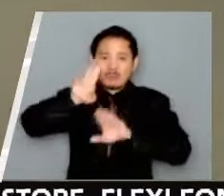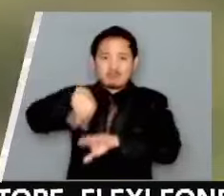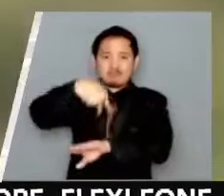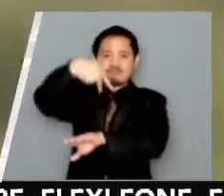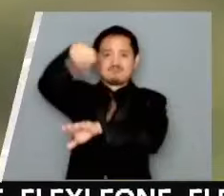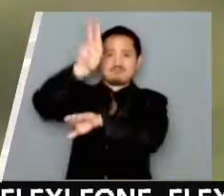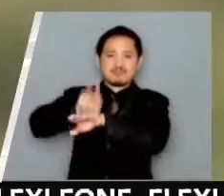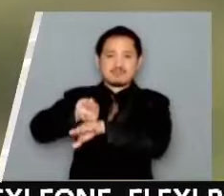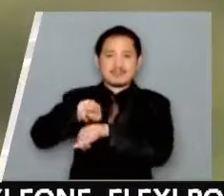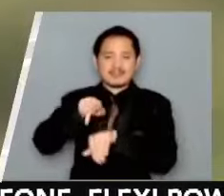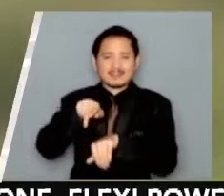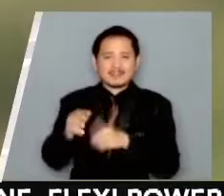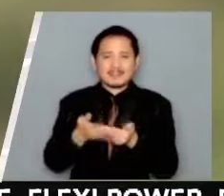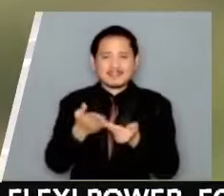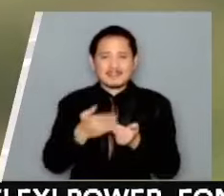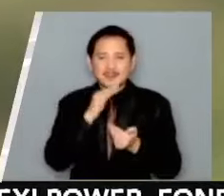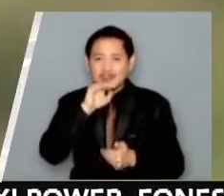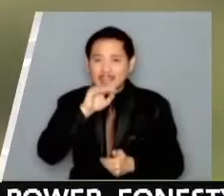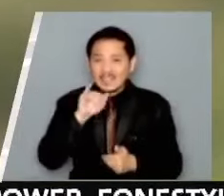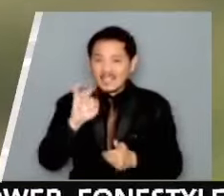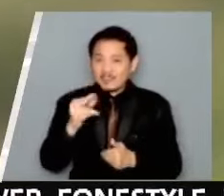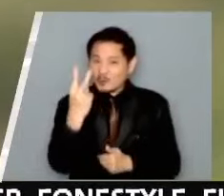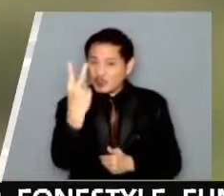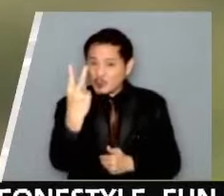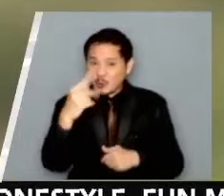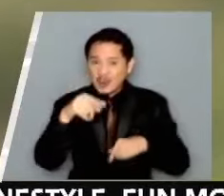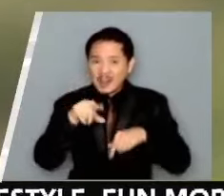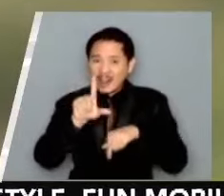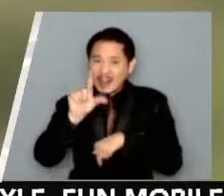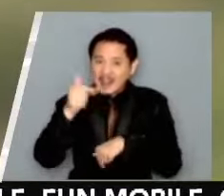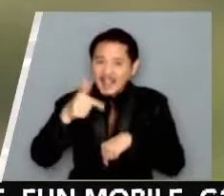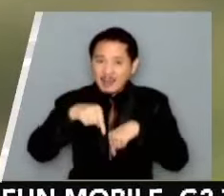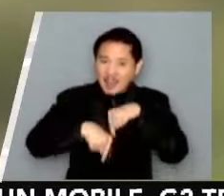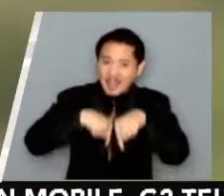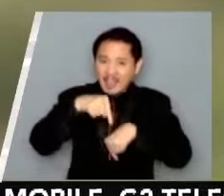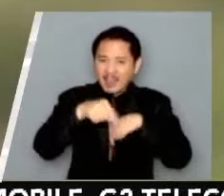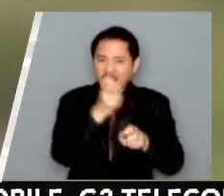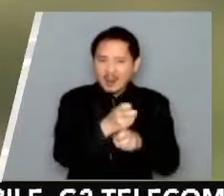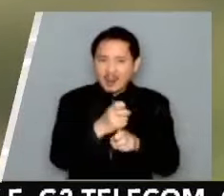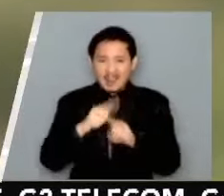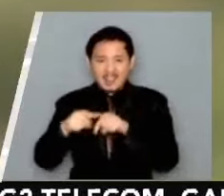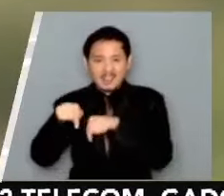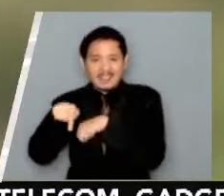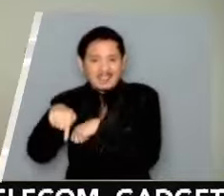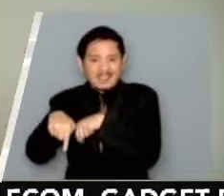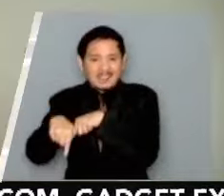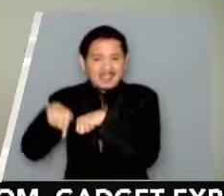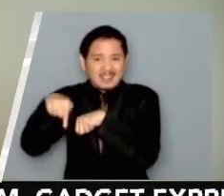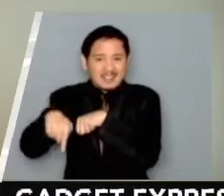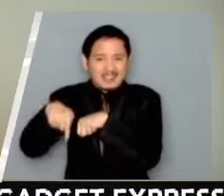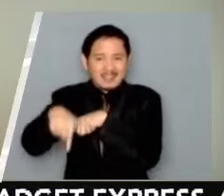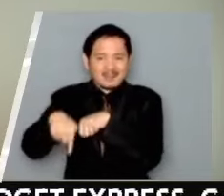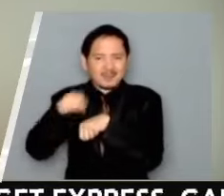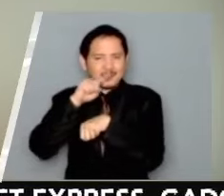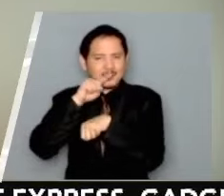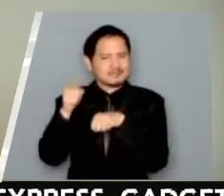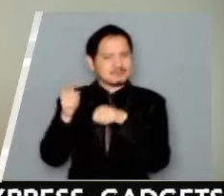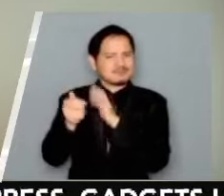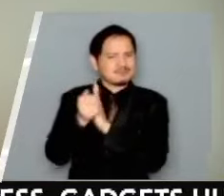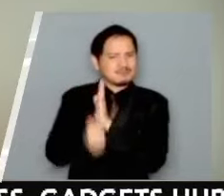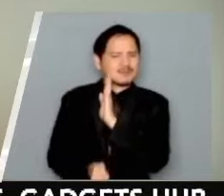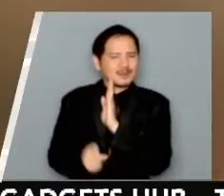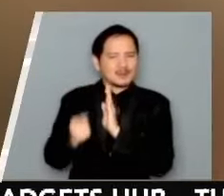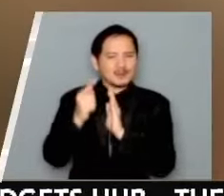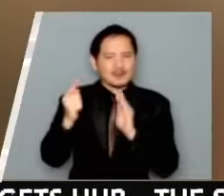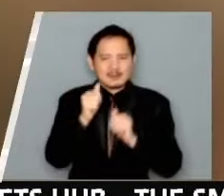ng mahirap na 'yan sa may dalawang paa, 'di ba? Paano pa yung isa, ang galing. So makikita mo yung kanyang determination. Yes, determination is the word. Ang